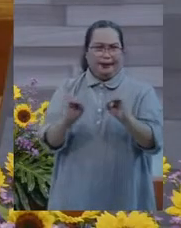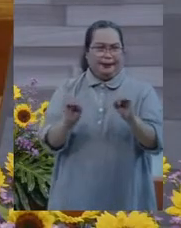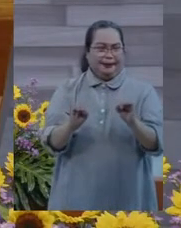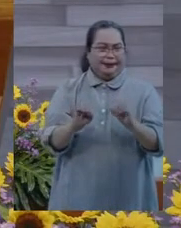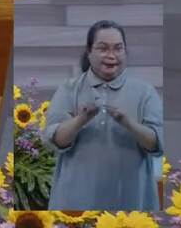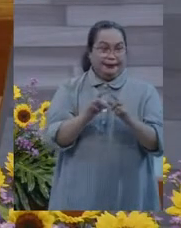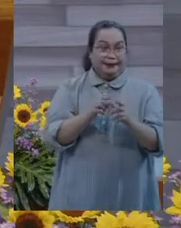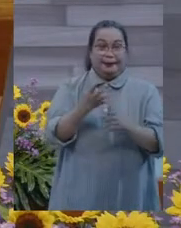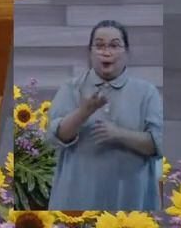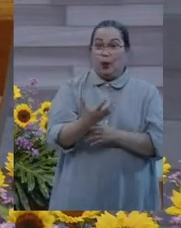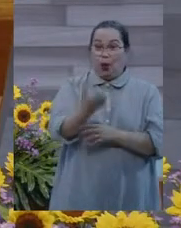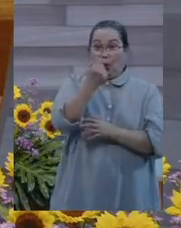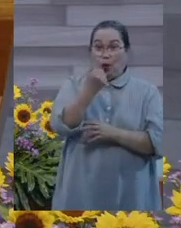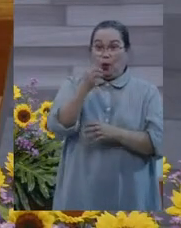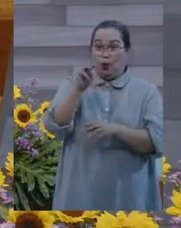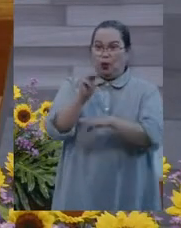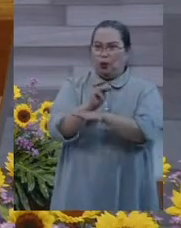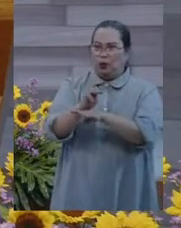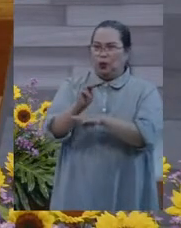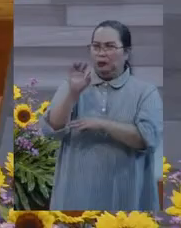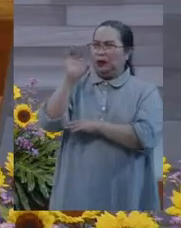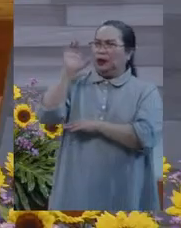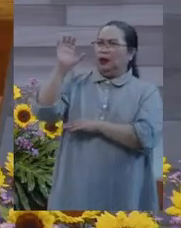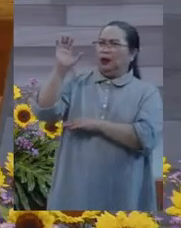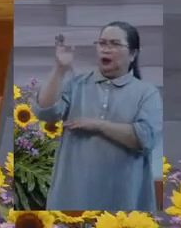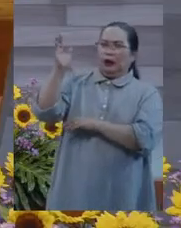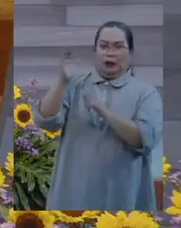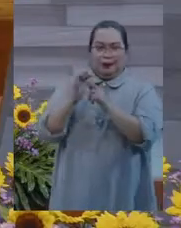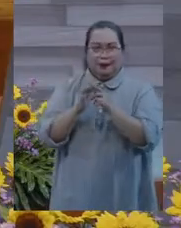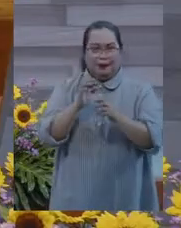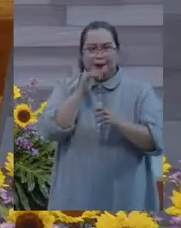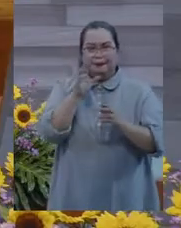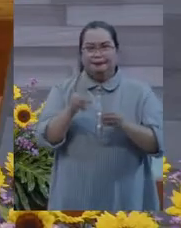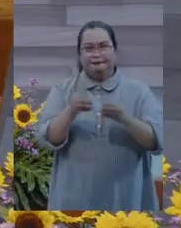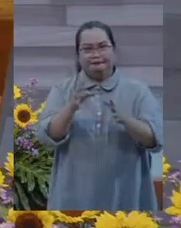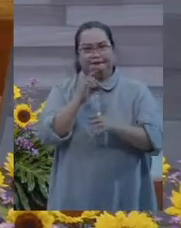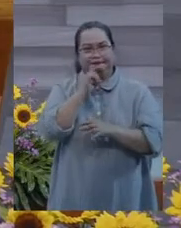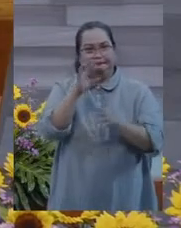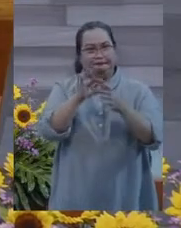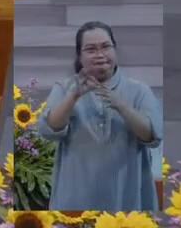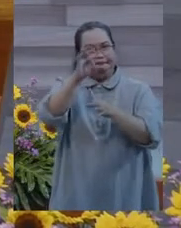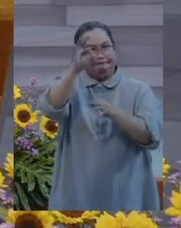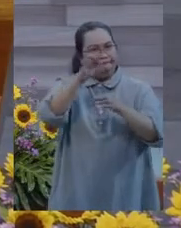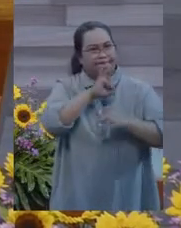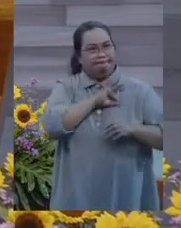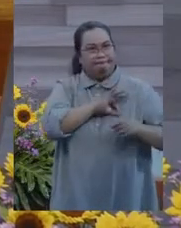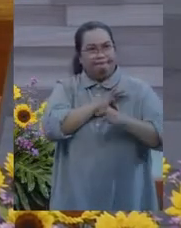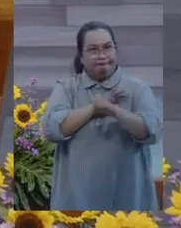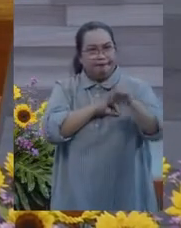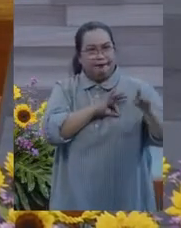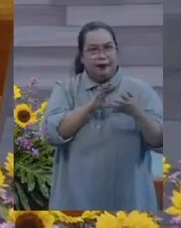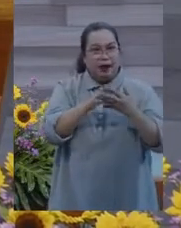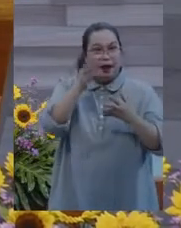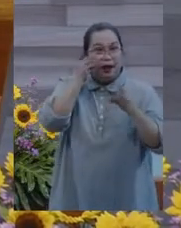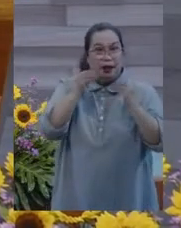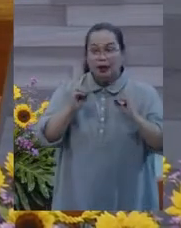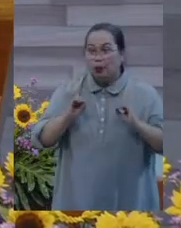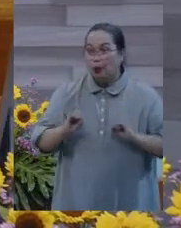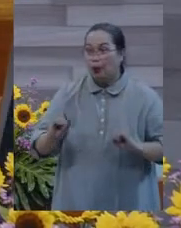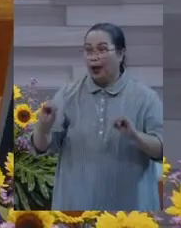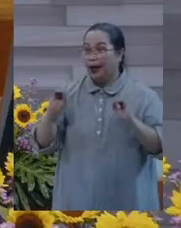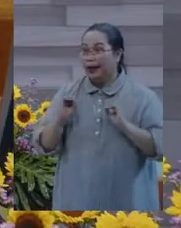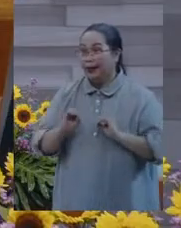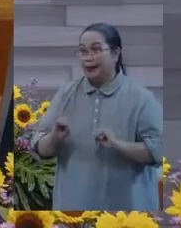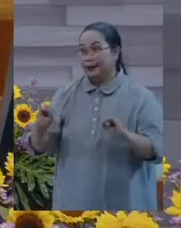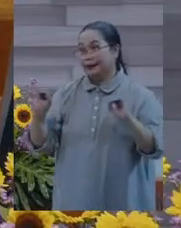ay gumagawa ng ministeryo na hindi nagbibigay ng kahit na anong spiritual benefit sa mga